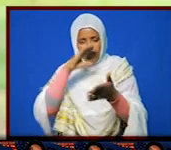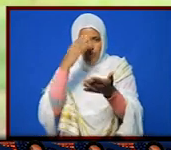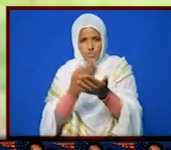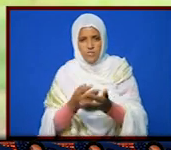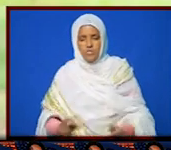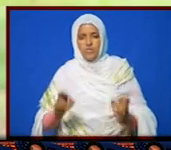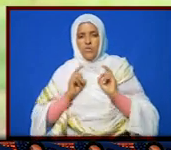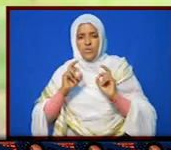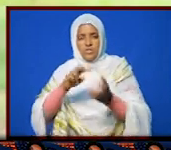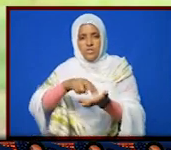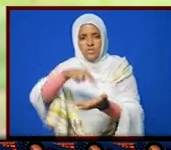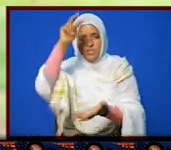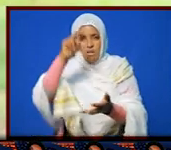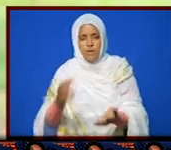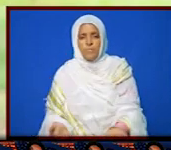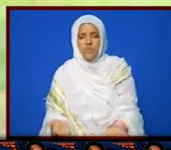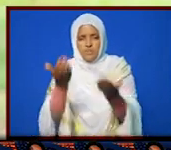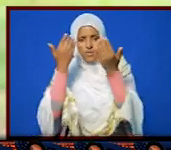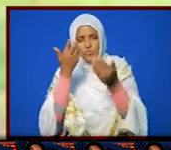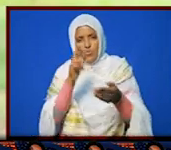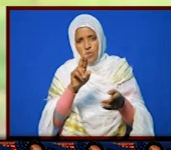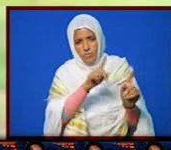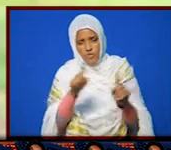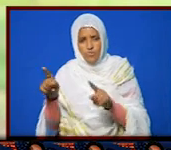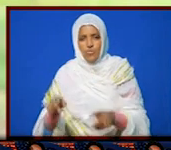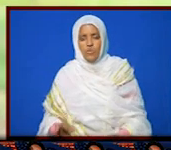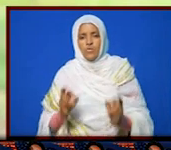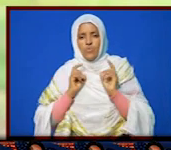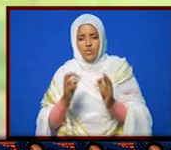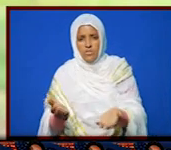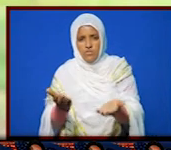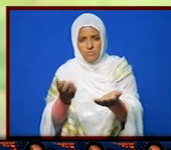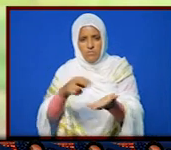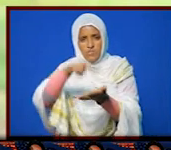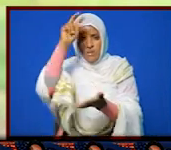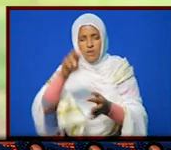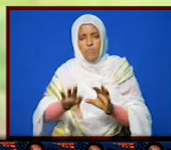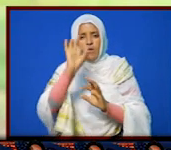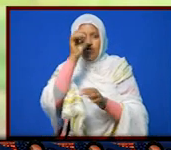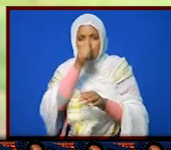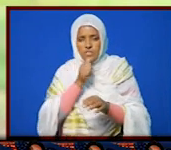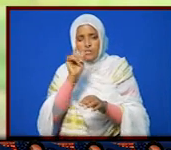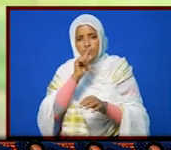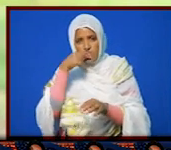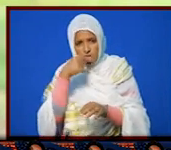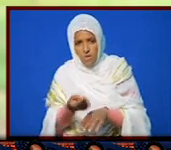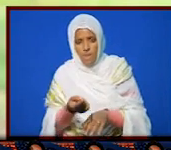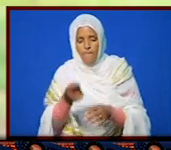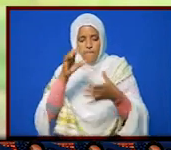ብሏል። ስለዚህ ለሰው ልጅ የህይወት ትንሣኤ መነሳቱ ወይም ደግሞ የህይወት ትንሣኤን የማግኘቱ